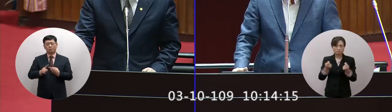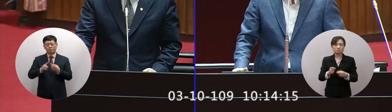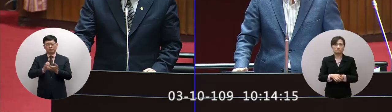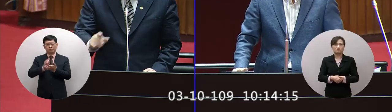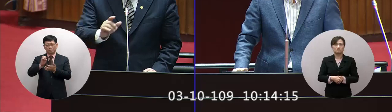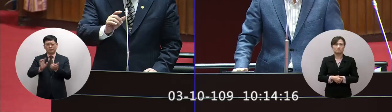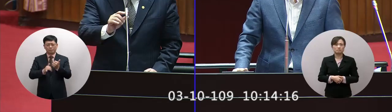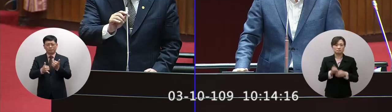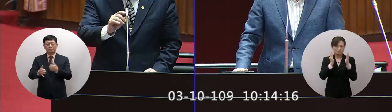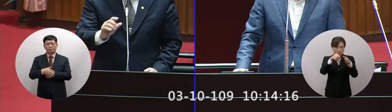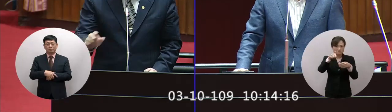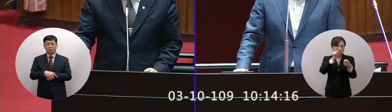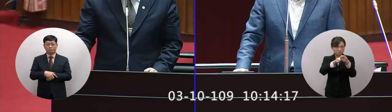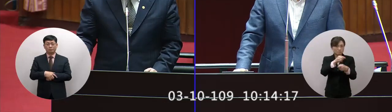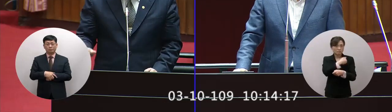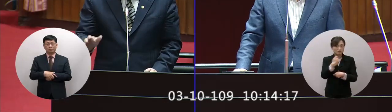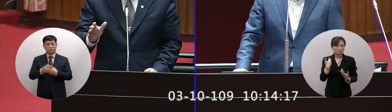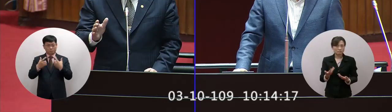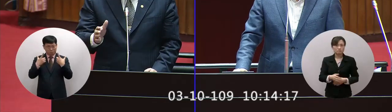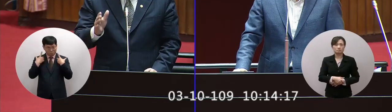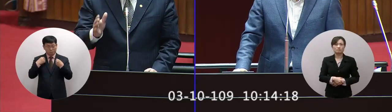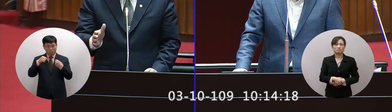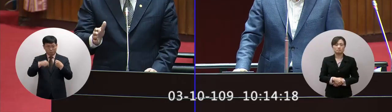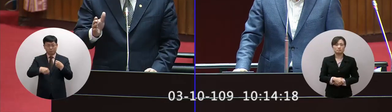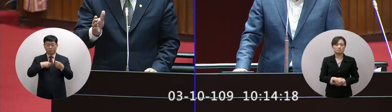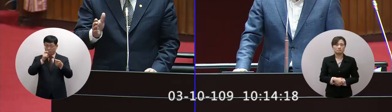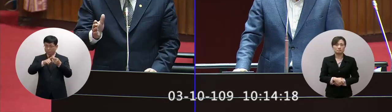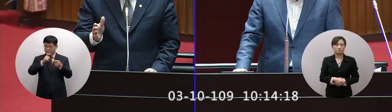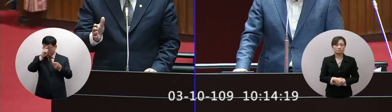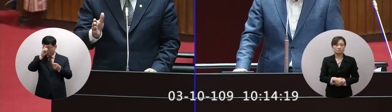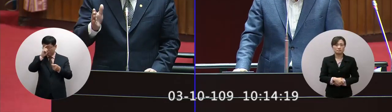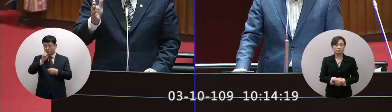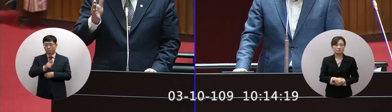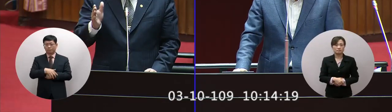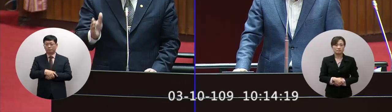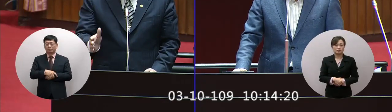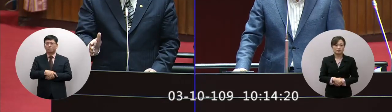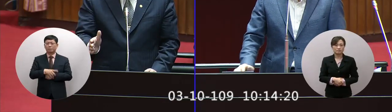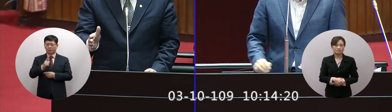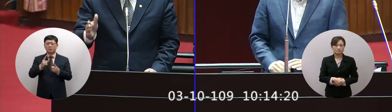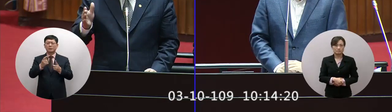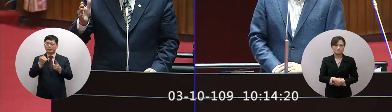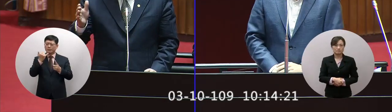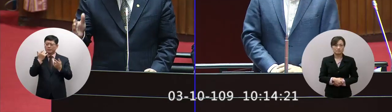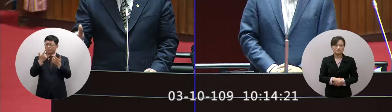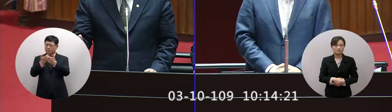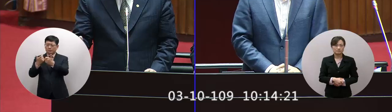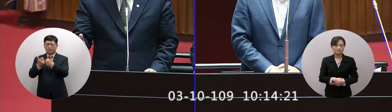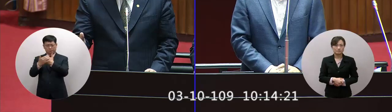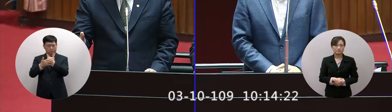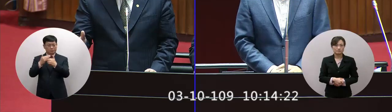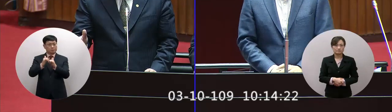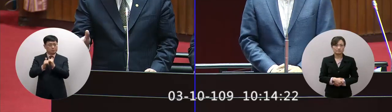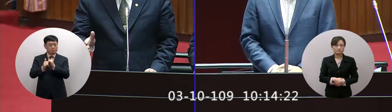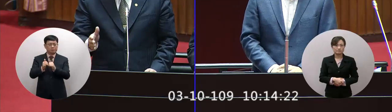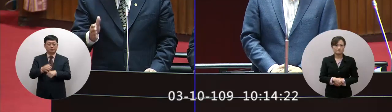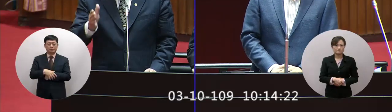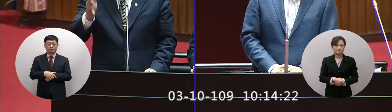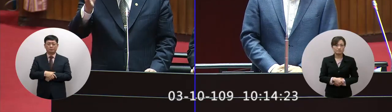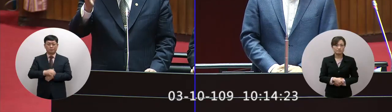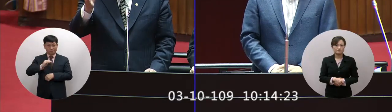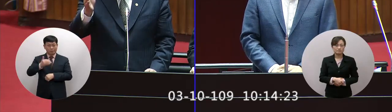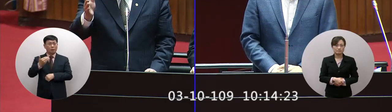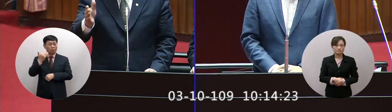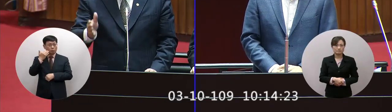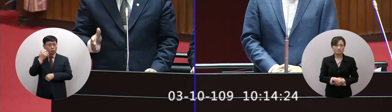可 不可以朝这个方向来做？ 各委员报告，其实原来的目的就是希望说在比较可行的范围达到保护民众的目的嘛。那